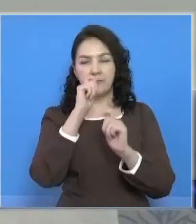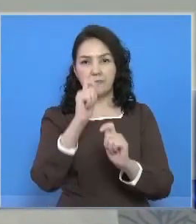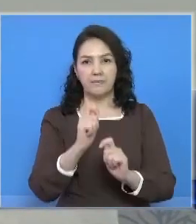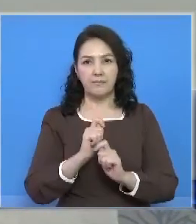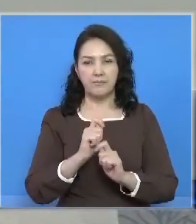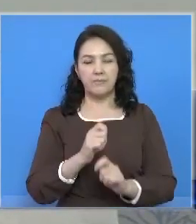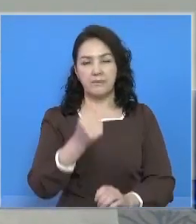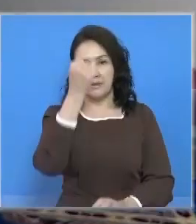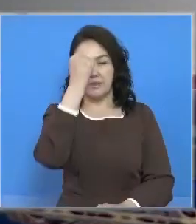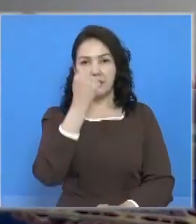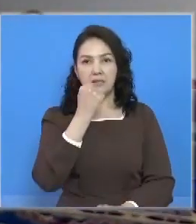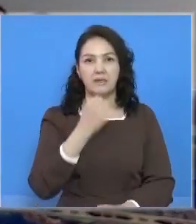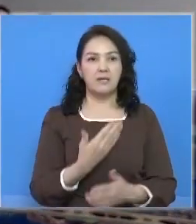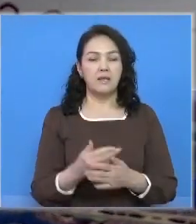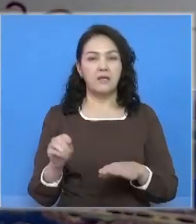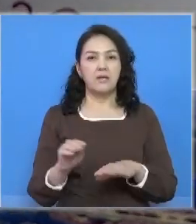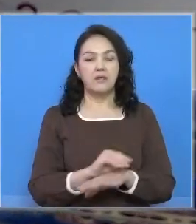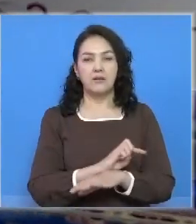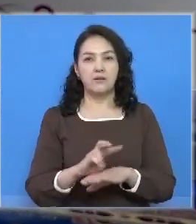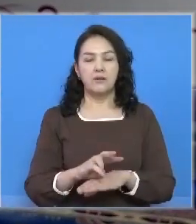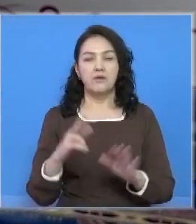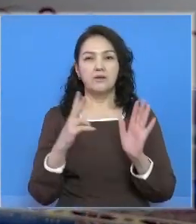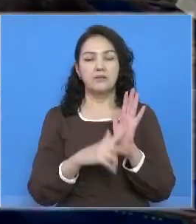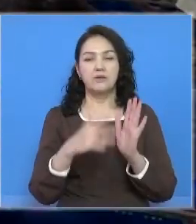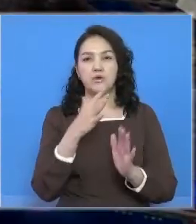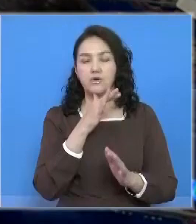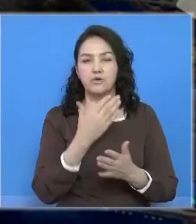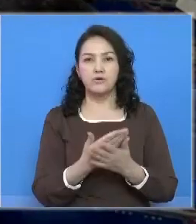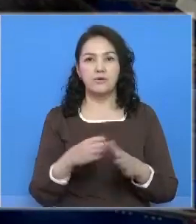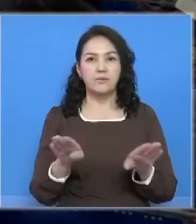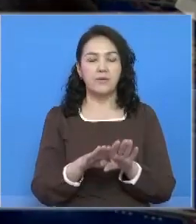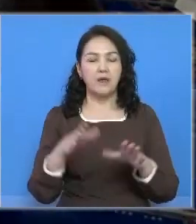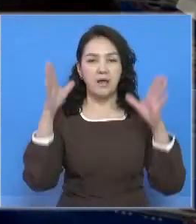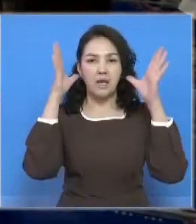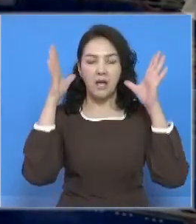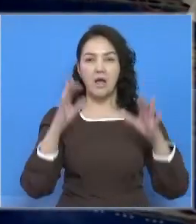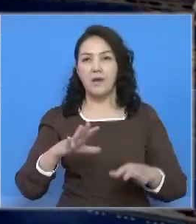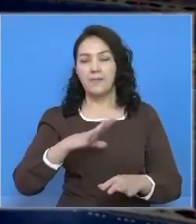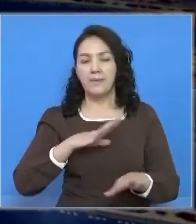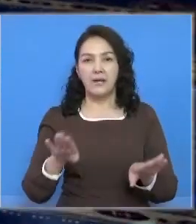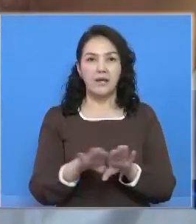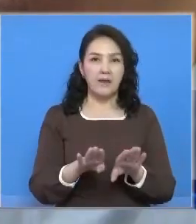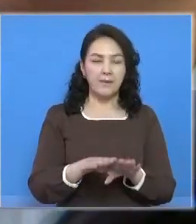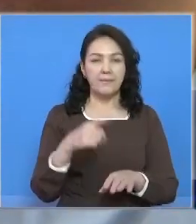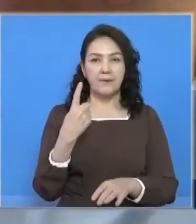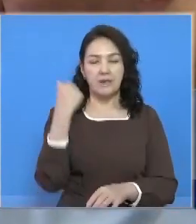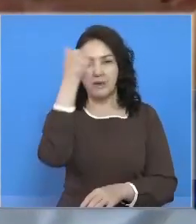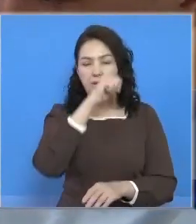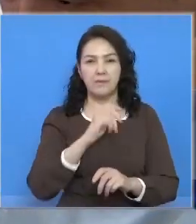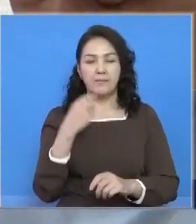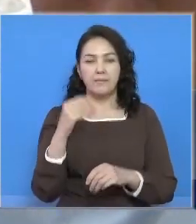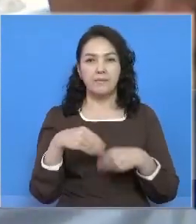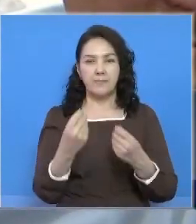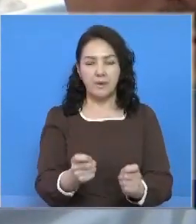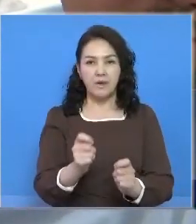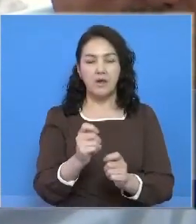Бәріне рахмет айтамын. Бұл түнгі құлшылықтың 83 жылға теңгелетін білмейтін мұсылман кемдеген болар. Сол үшін де жылына бірақ берілетін ұлы